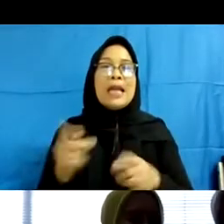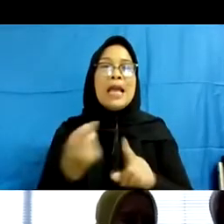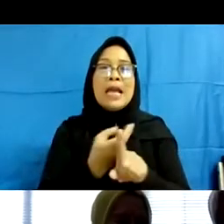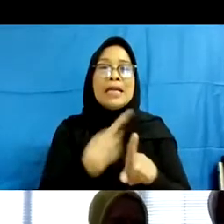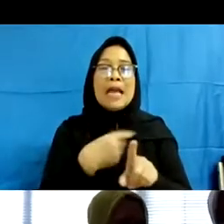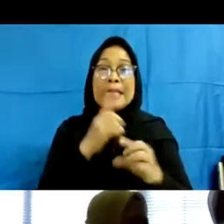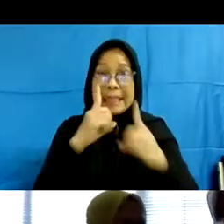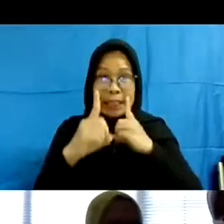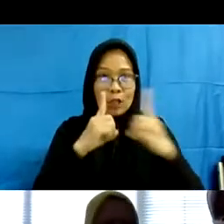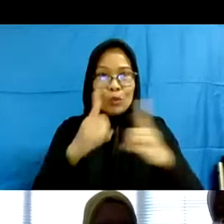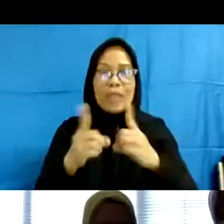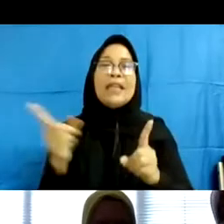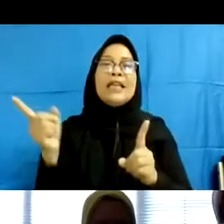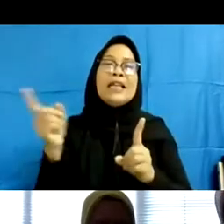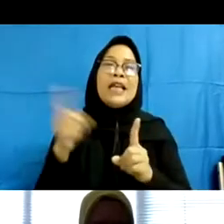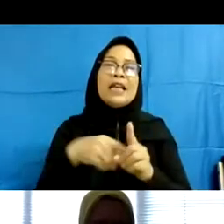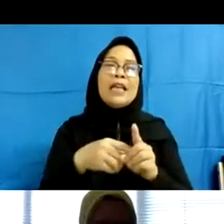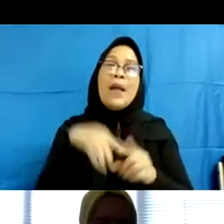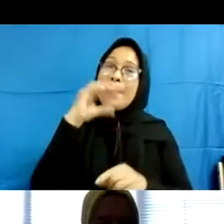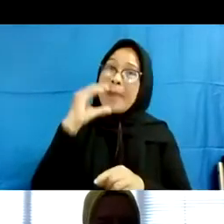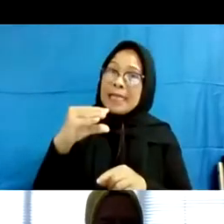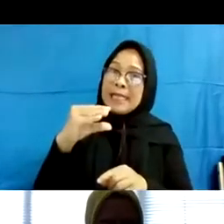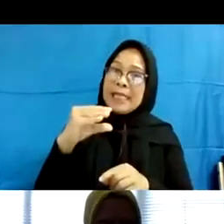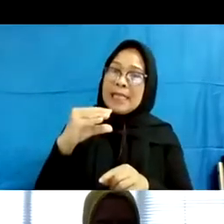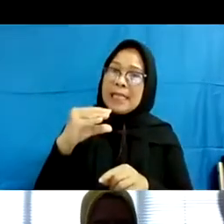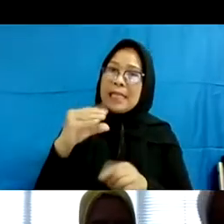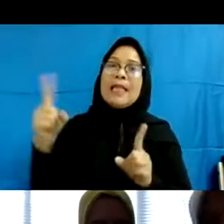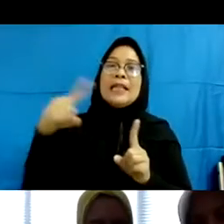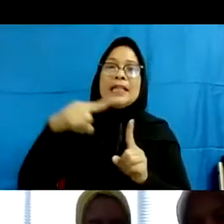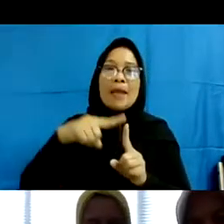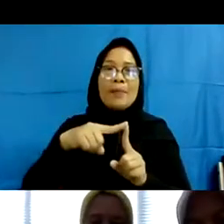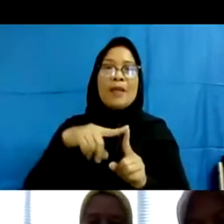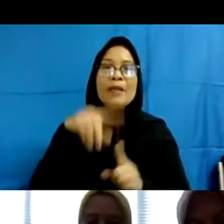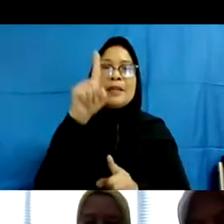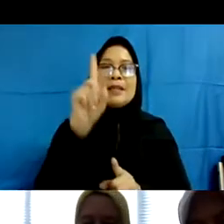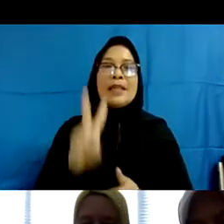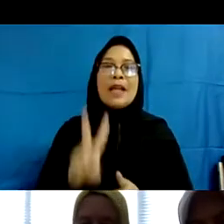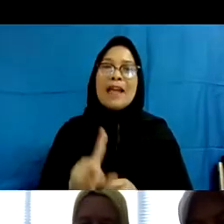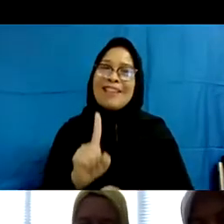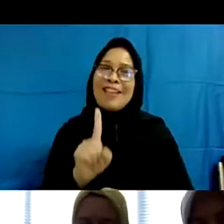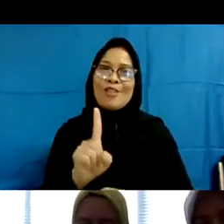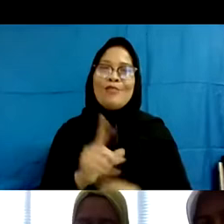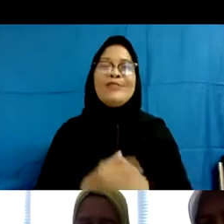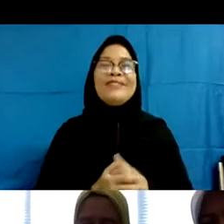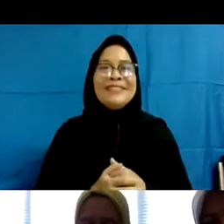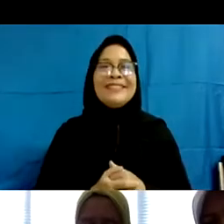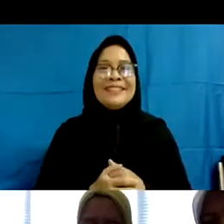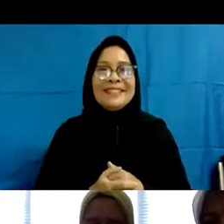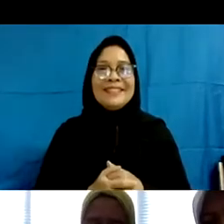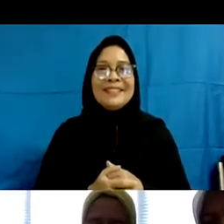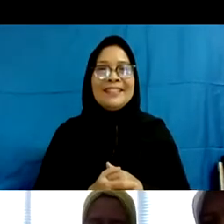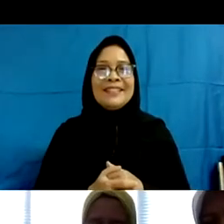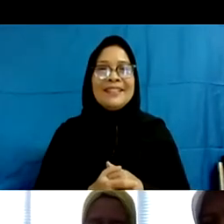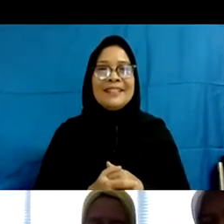diskusi kita dari pagi tadi sampai dengan sampai ini hampir setengah satu ya itu. Tapi yang saya ingin